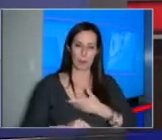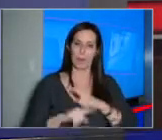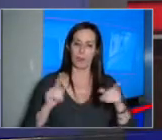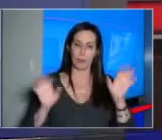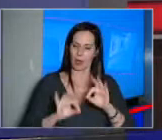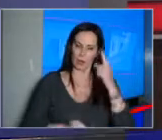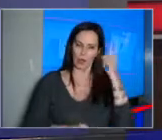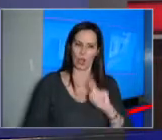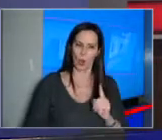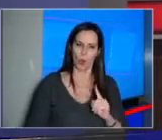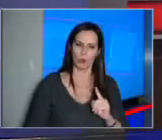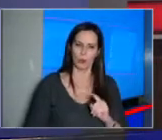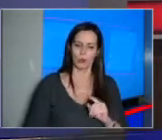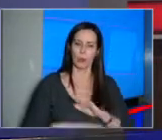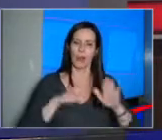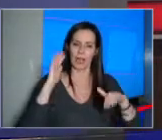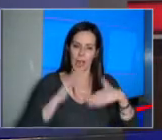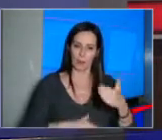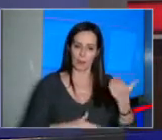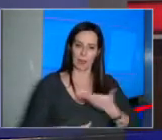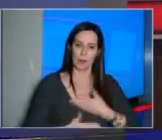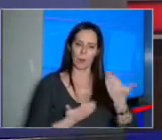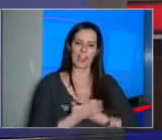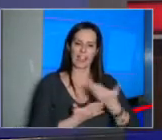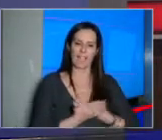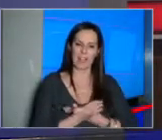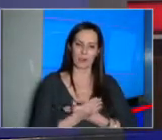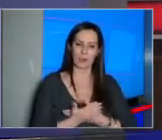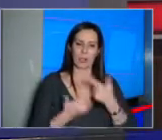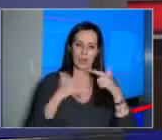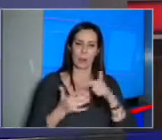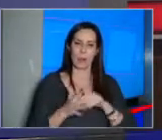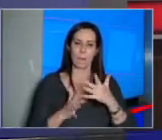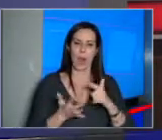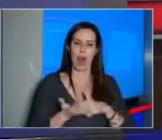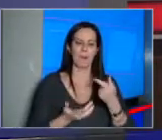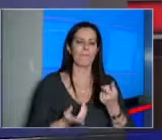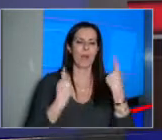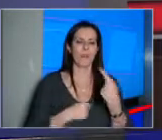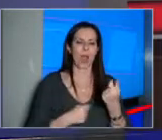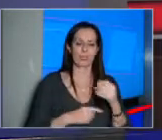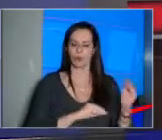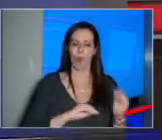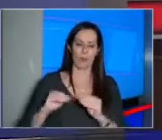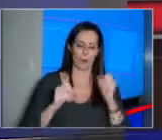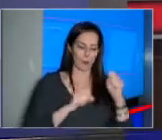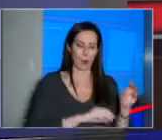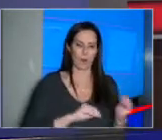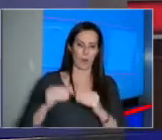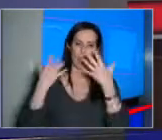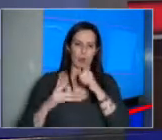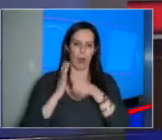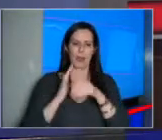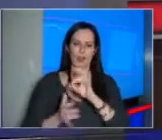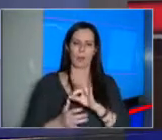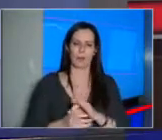שהם בכלל ידעו על כך. ורק לאחר מכן הם קיבלו מכתבים, שהסבירו מה פשר הכסף שעבר מהביטוח הלאומי לחשבון